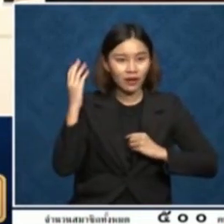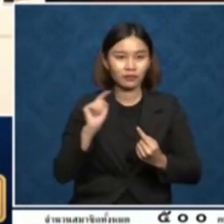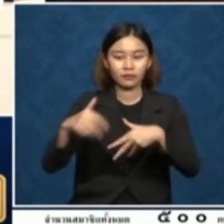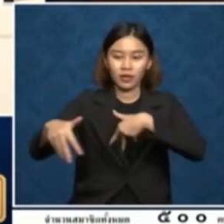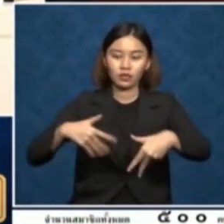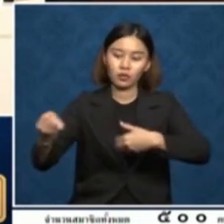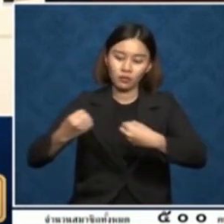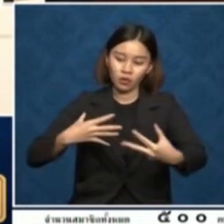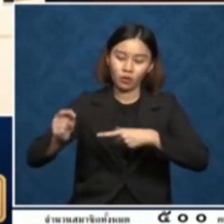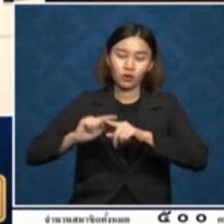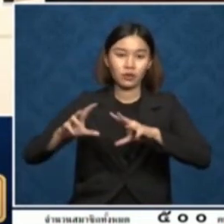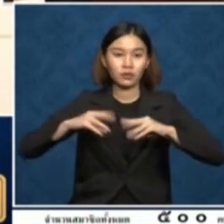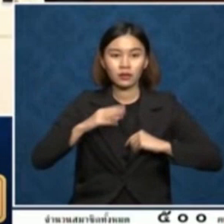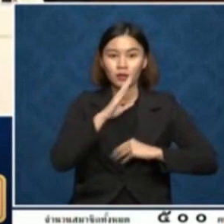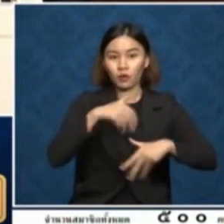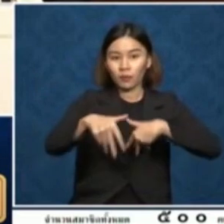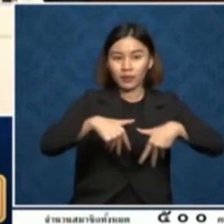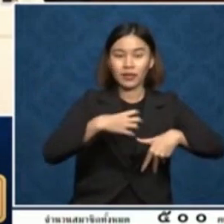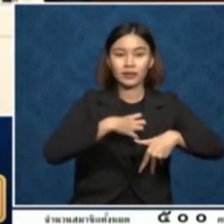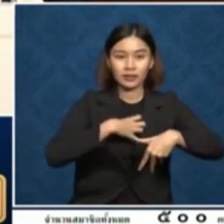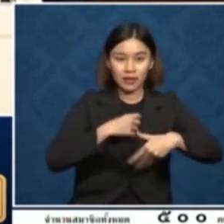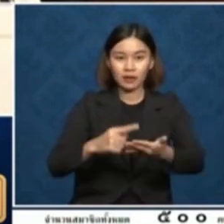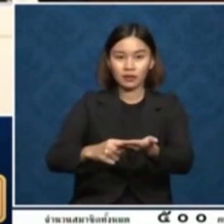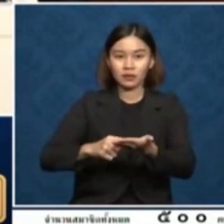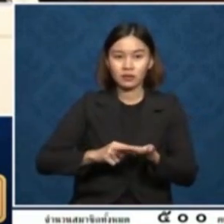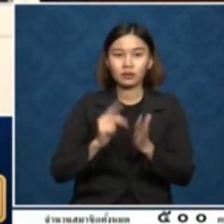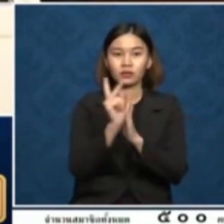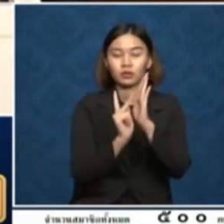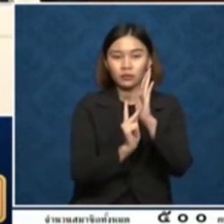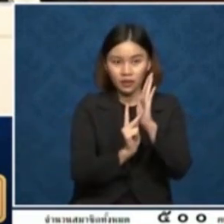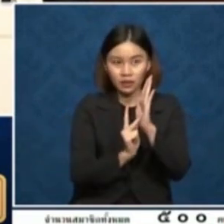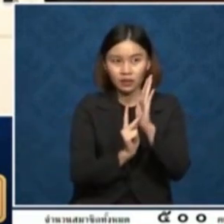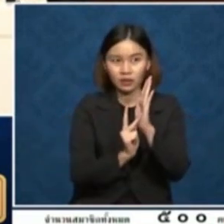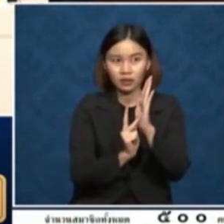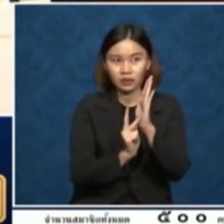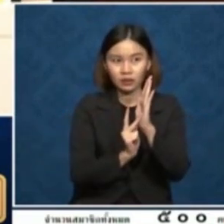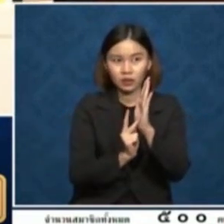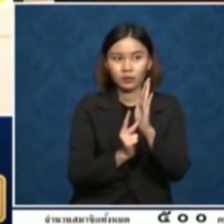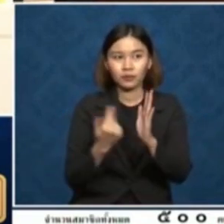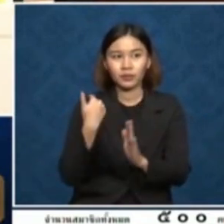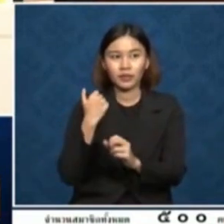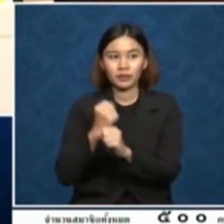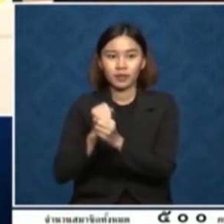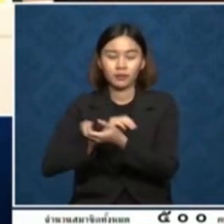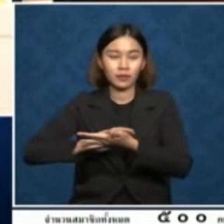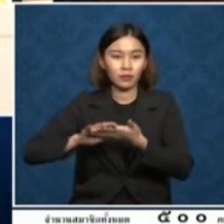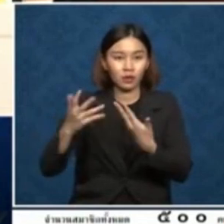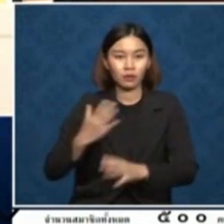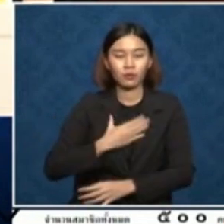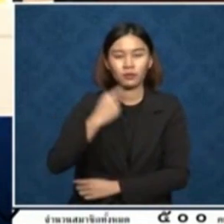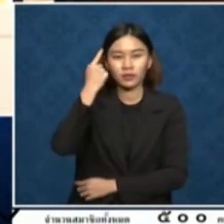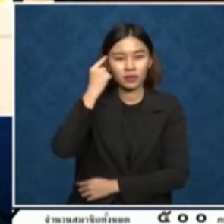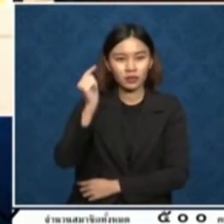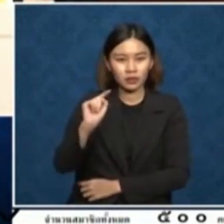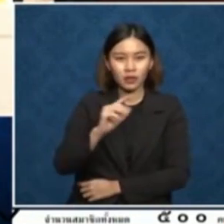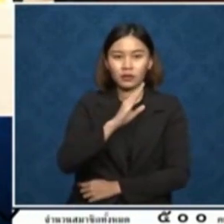นถ้าภาคประชาชนมีความประสงค์ที่จะเสนอร่างกฎหมายและมีการดำเนินการไปแล้วก็ผมคิดว่